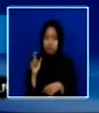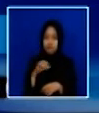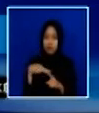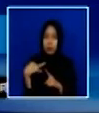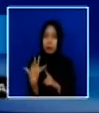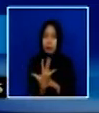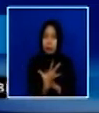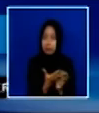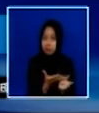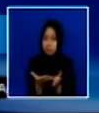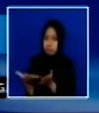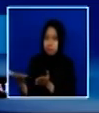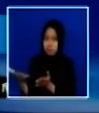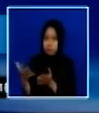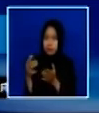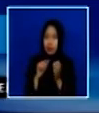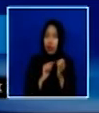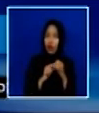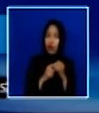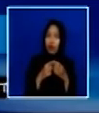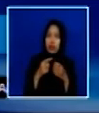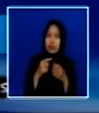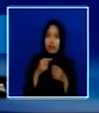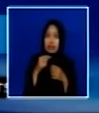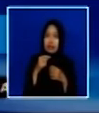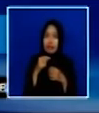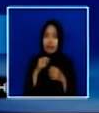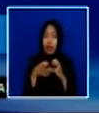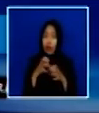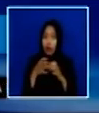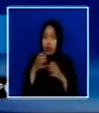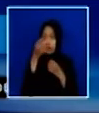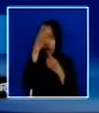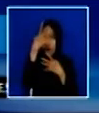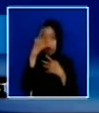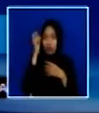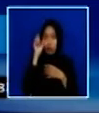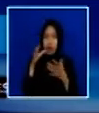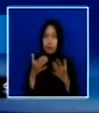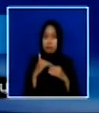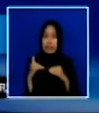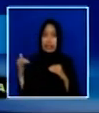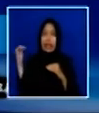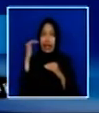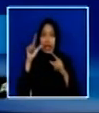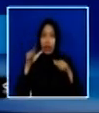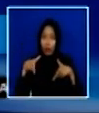Gunakan teknologi informasi yang nabrak ini untuk meningkatkan taraf hidup kita